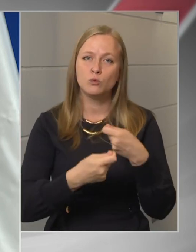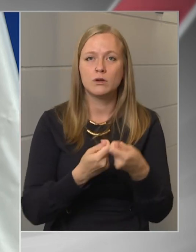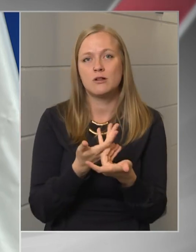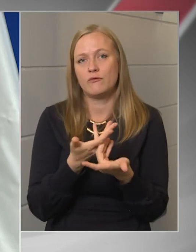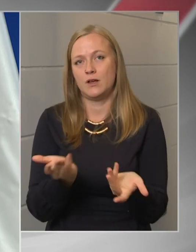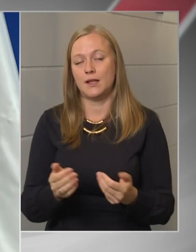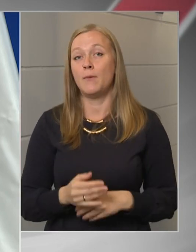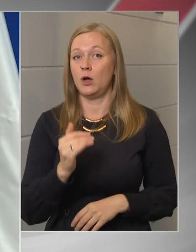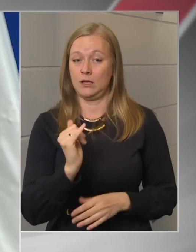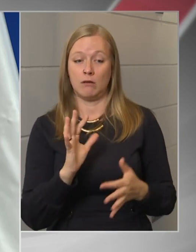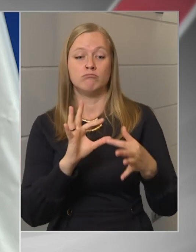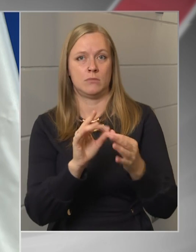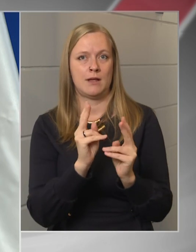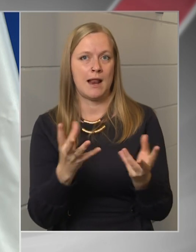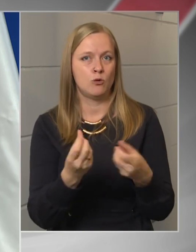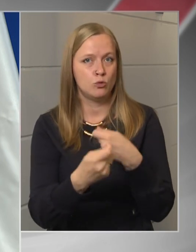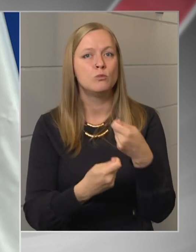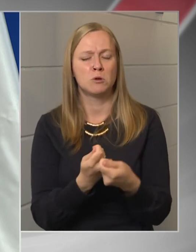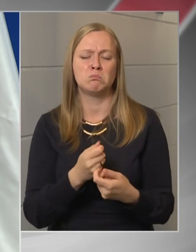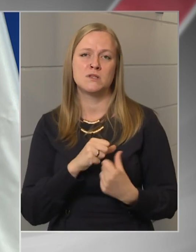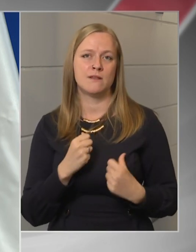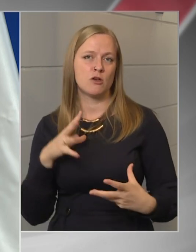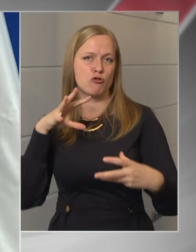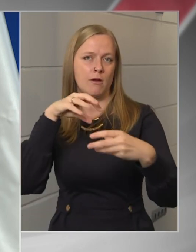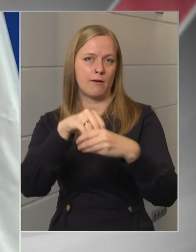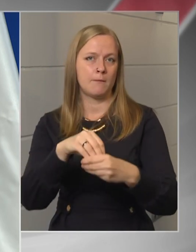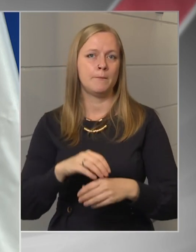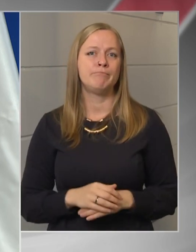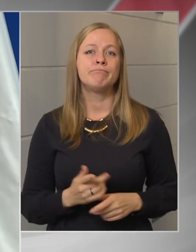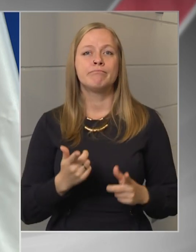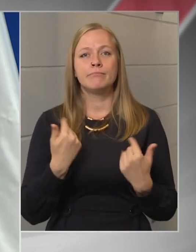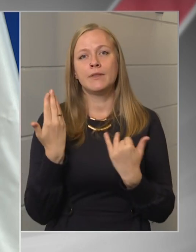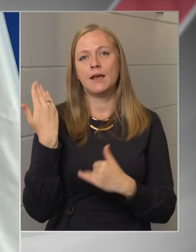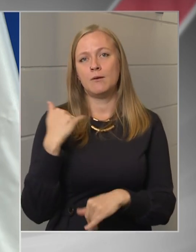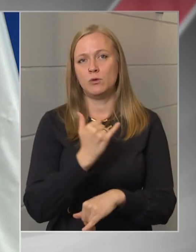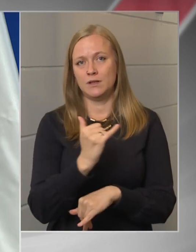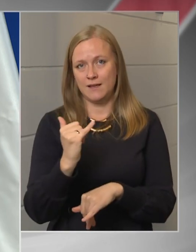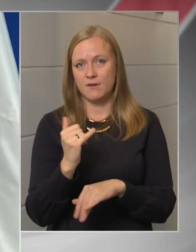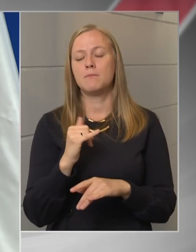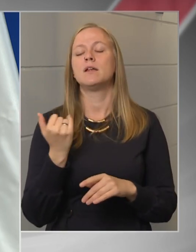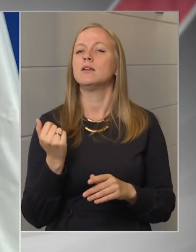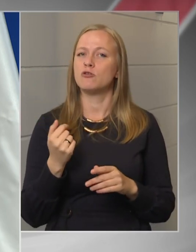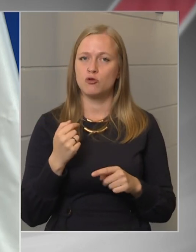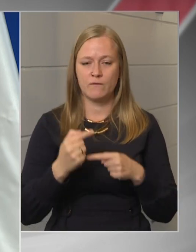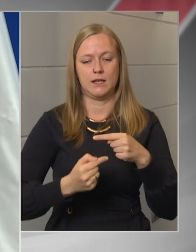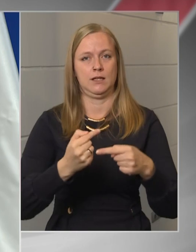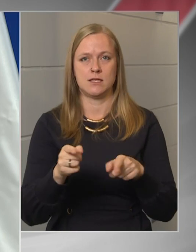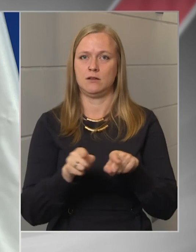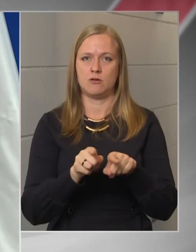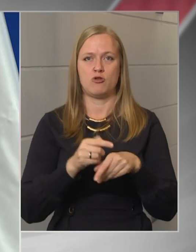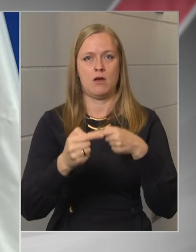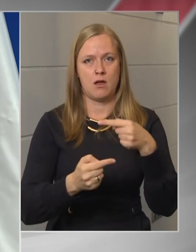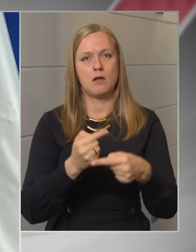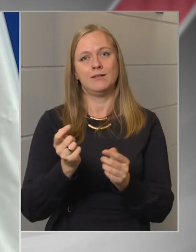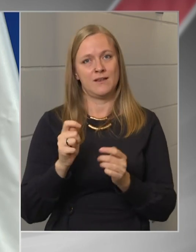És hogyha igen, akkor természetesen szívesen részt veszünk. Mi azt az elmúlt években is következetesen képviseltük, hogy nem örülünk